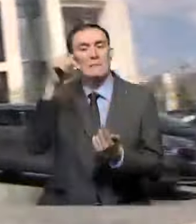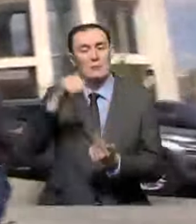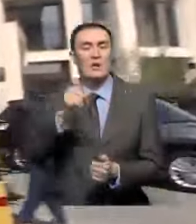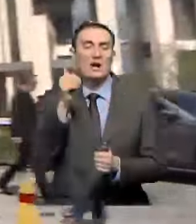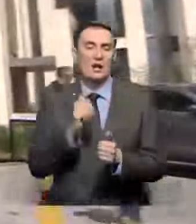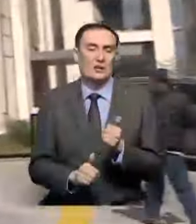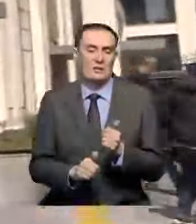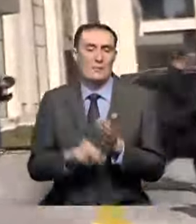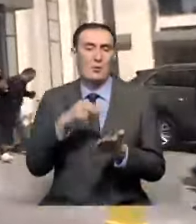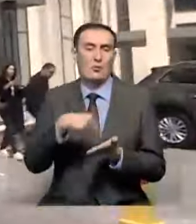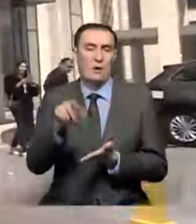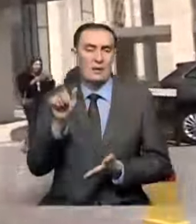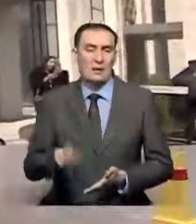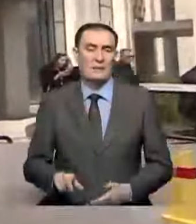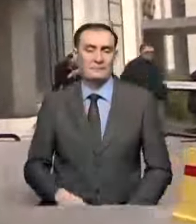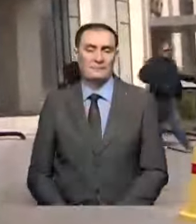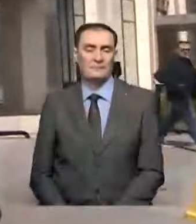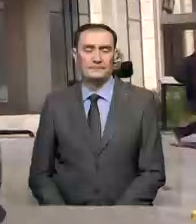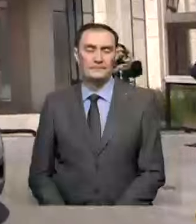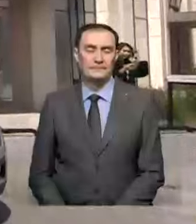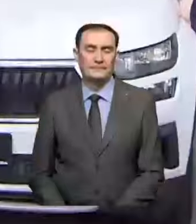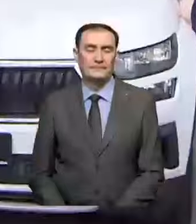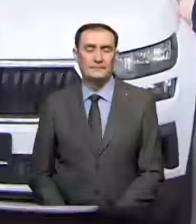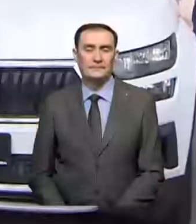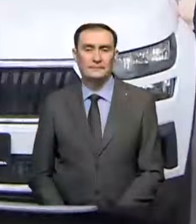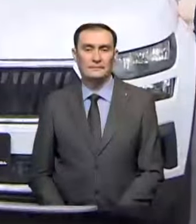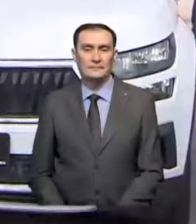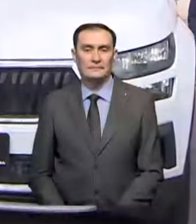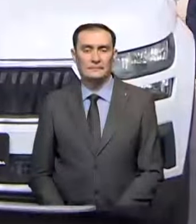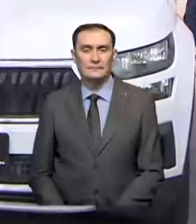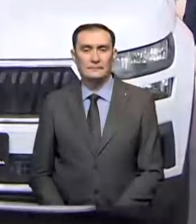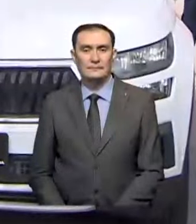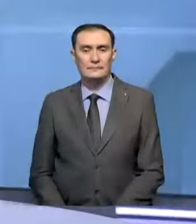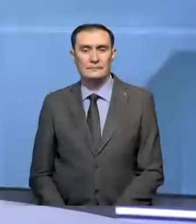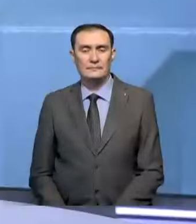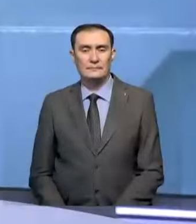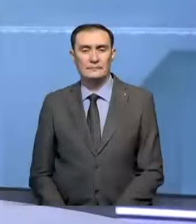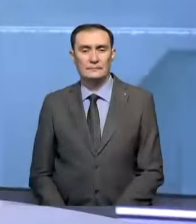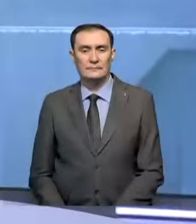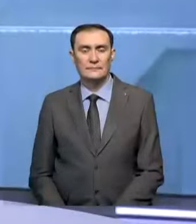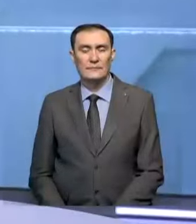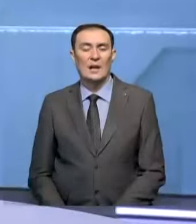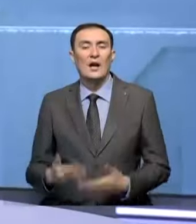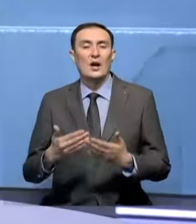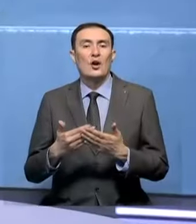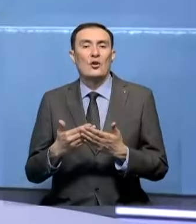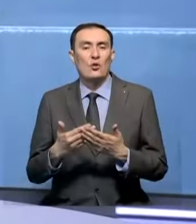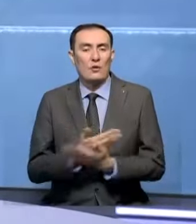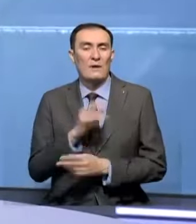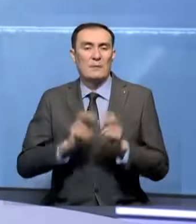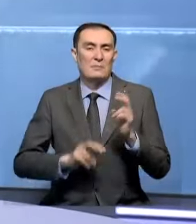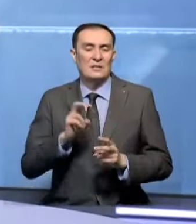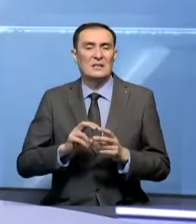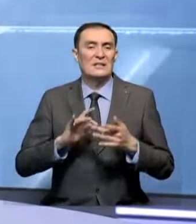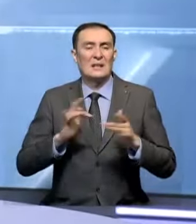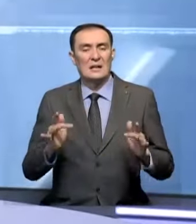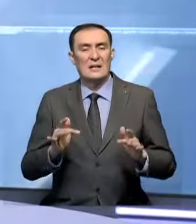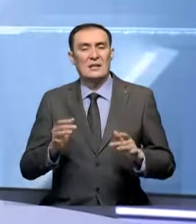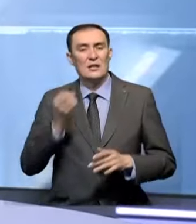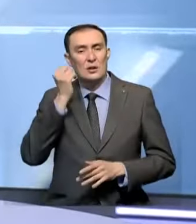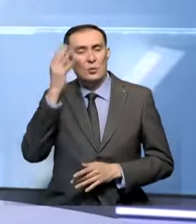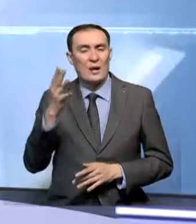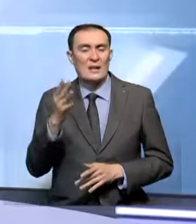каждого клиента м Батырова Жандос табаров 24z новые решения Промышленной Цифровой и